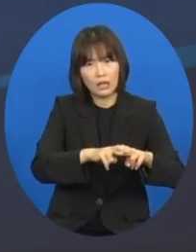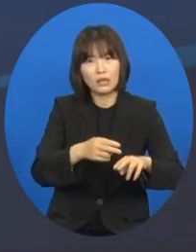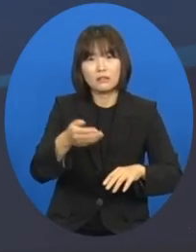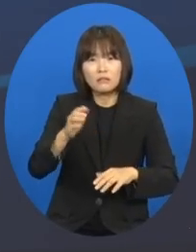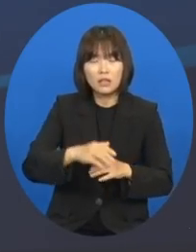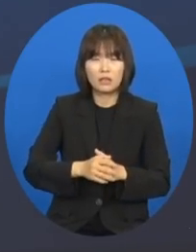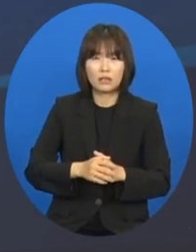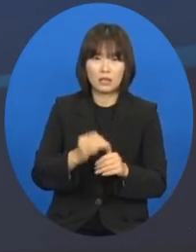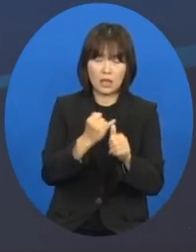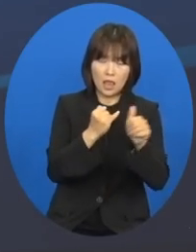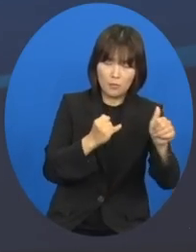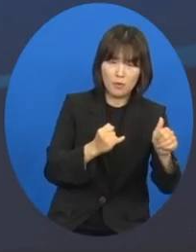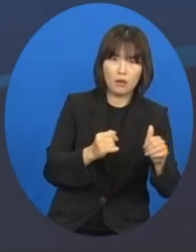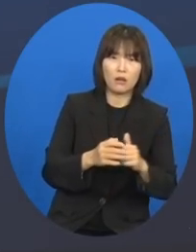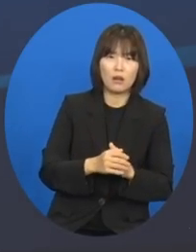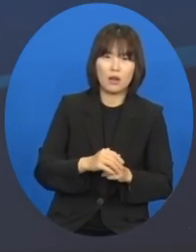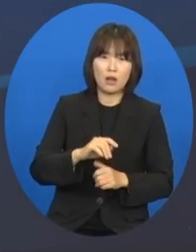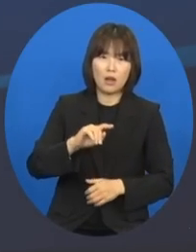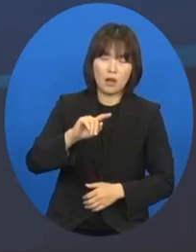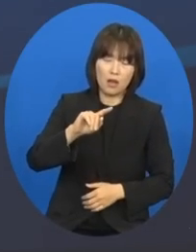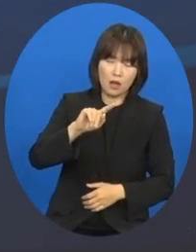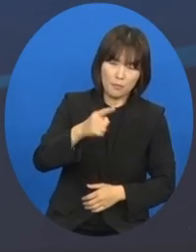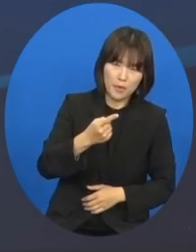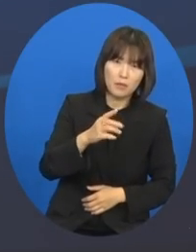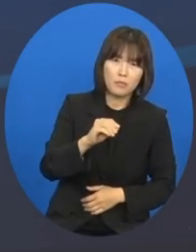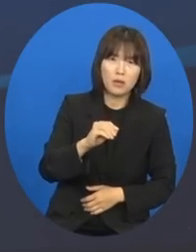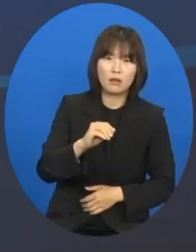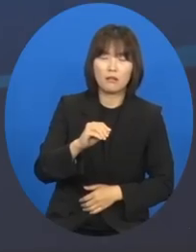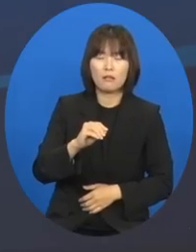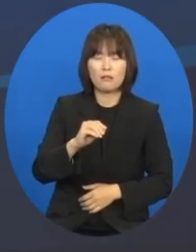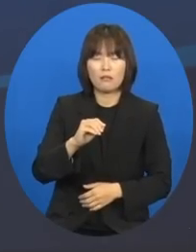몇십만원 몇 백만 원을 너무나 쉽게 쓰지 않습니까